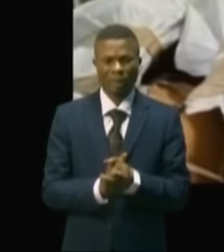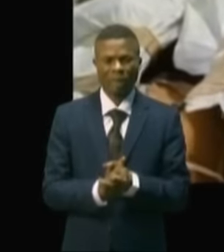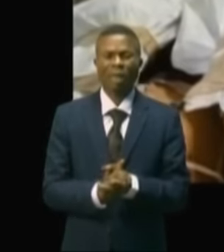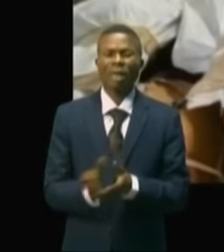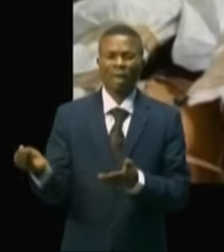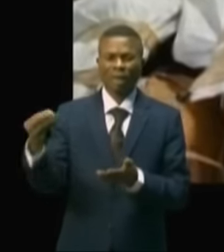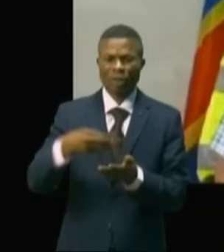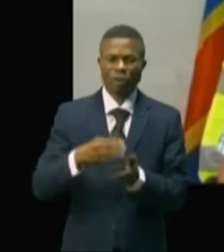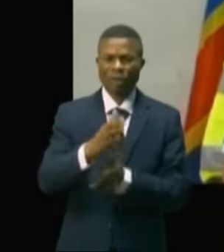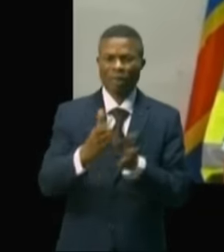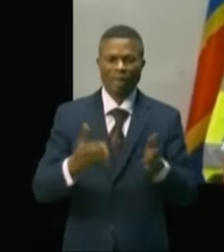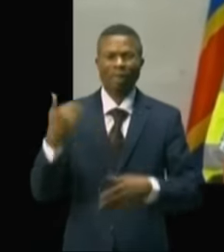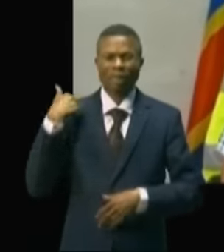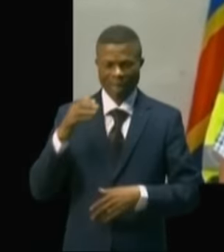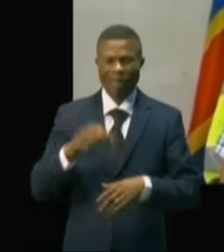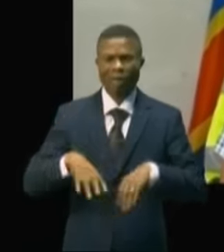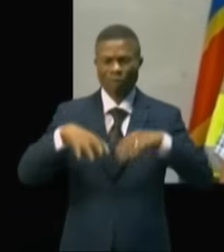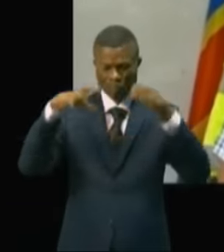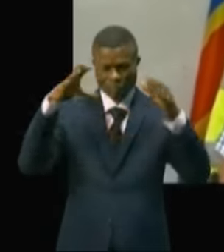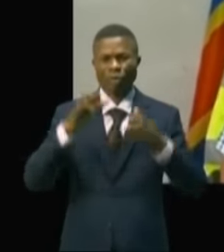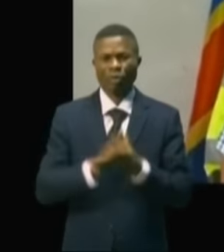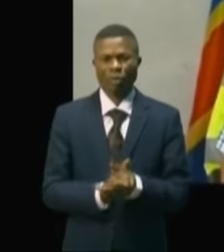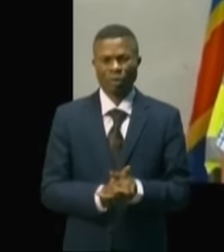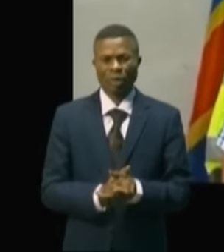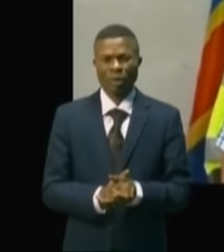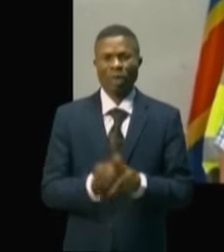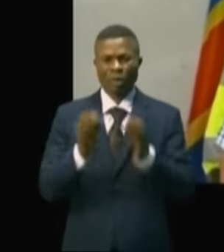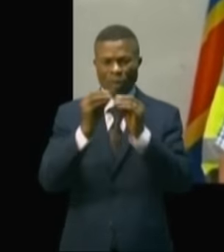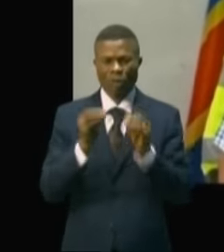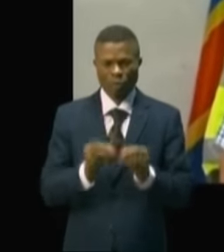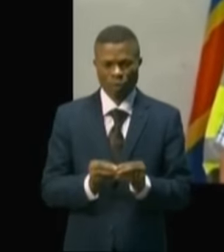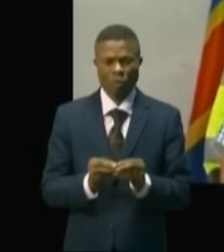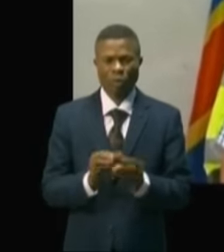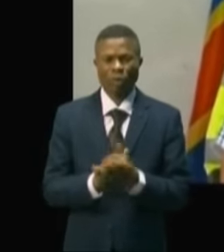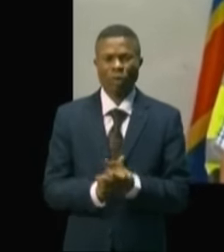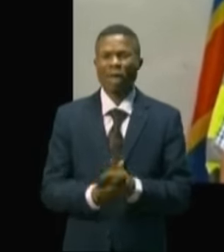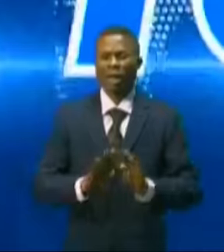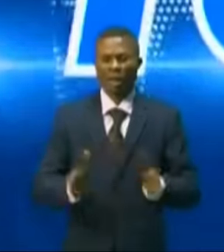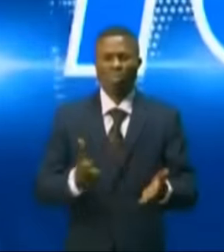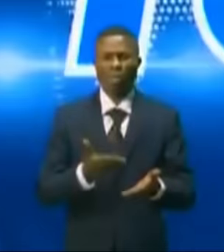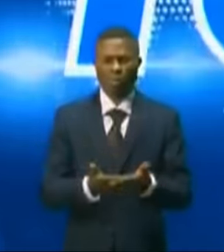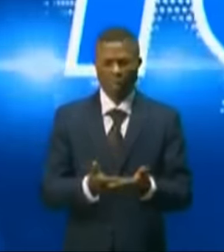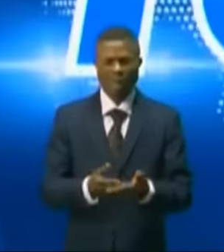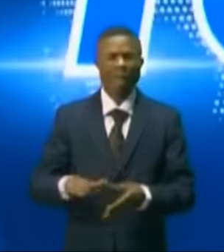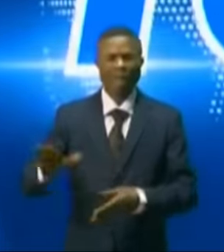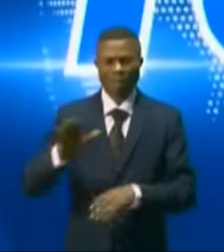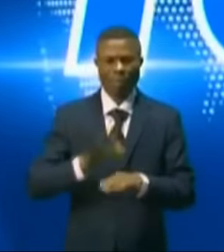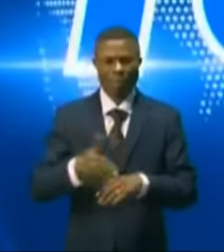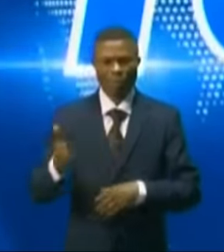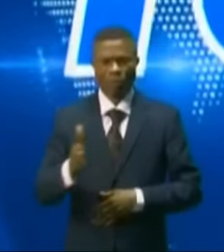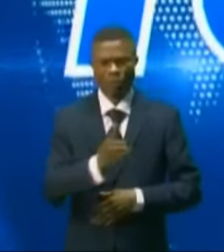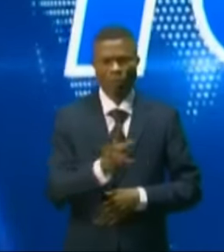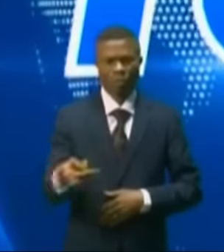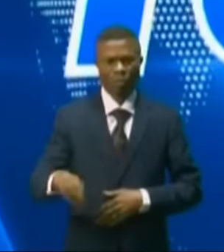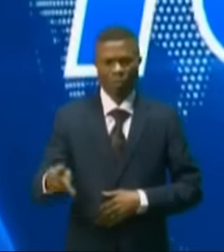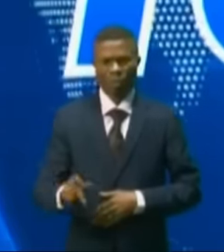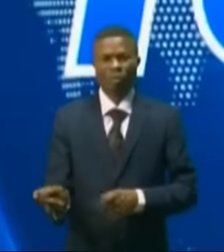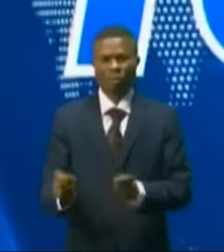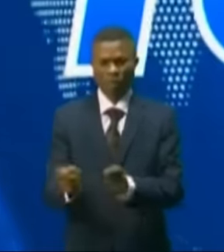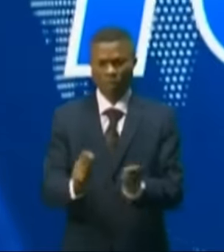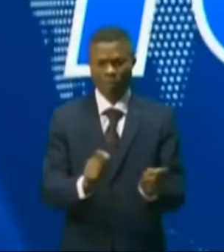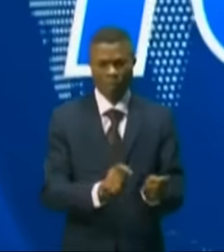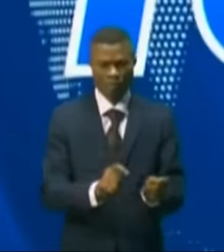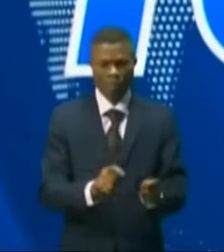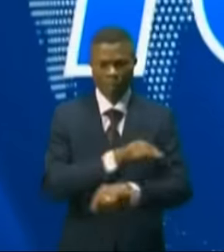les recettes parce que maintenant on va atteindre le point qui nous paraissait inaccessible. Dans la province du Tanganyika, la